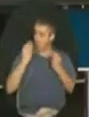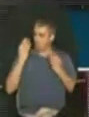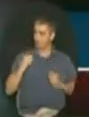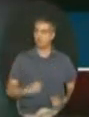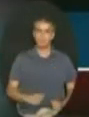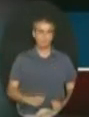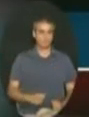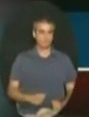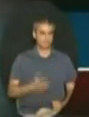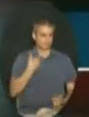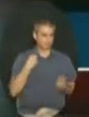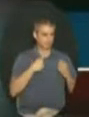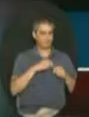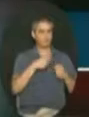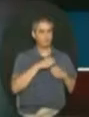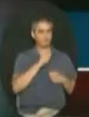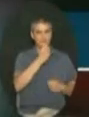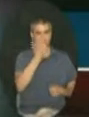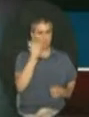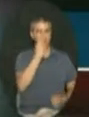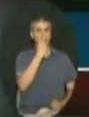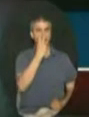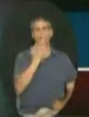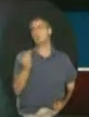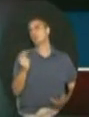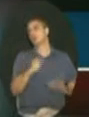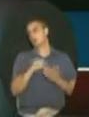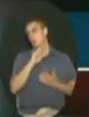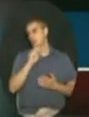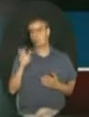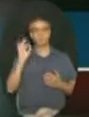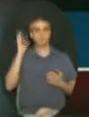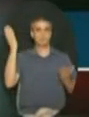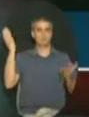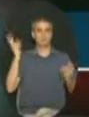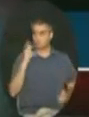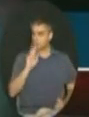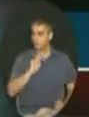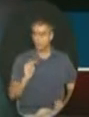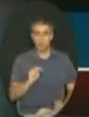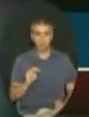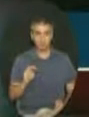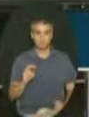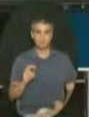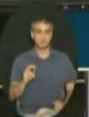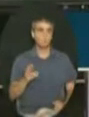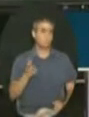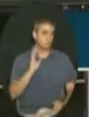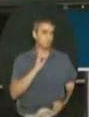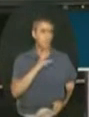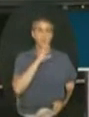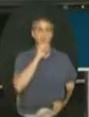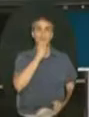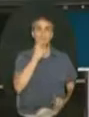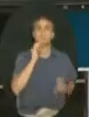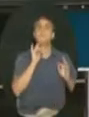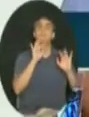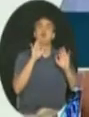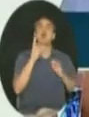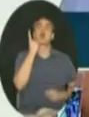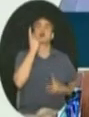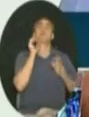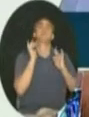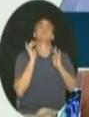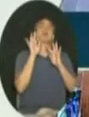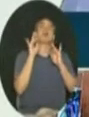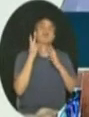מאוד דיונים. היום באתי לוועדת הכספים, היו 20 ח"כים. בסדר, כי יש נושא של זה, אבל כשיש נושאים, מדברים על מיליונים אגב, מדברים